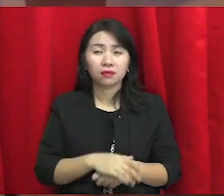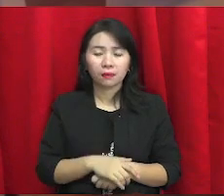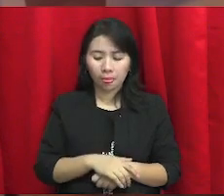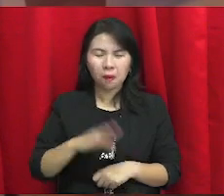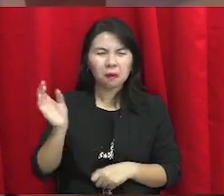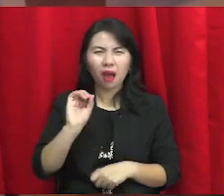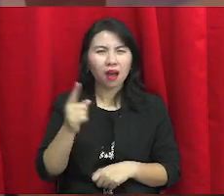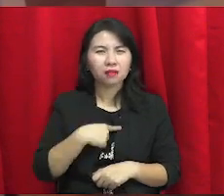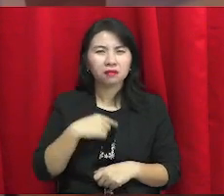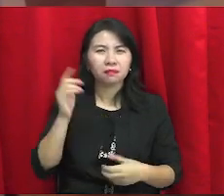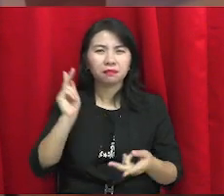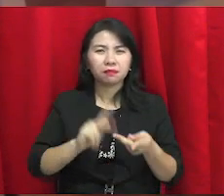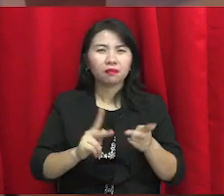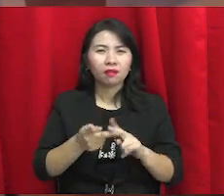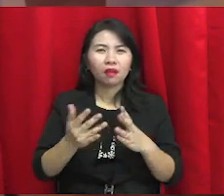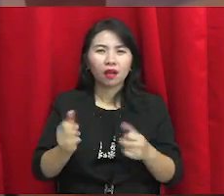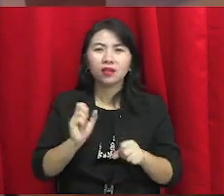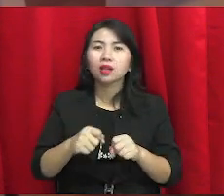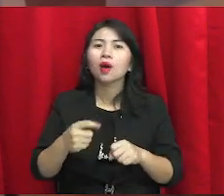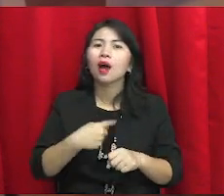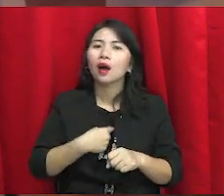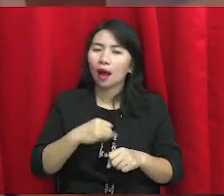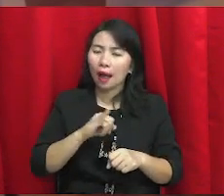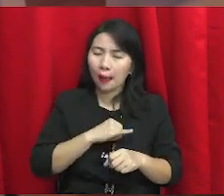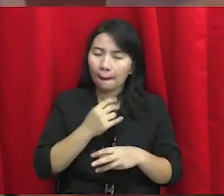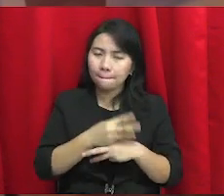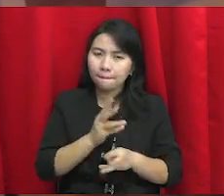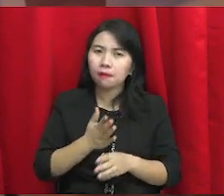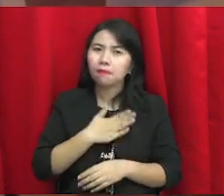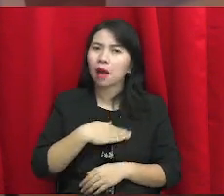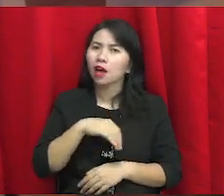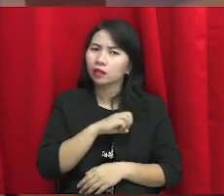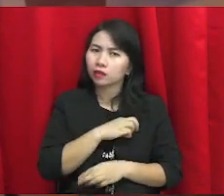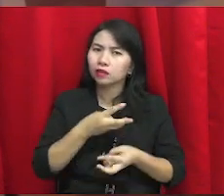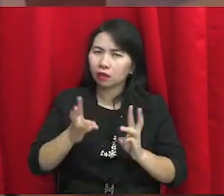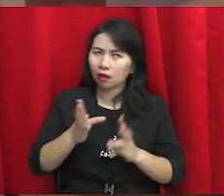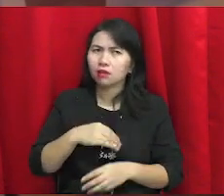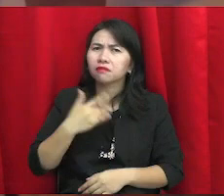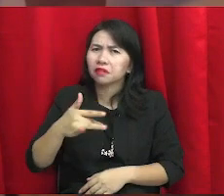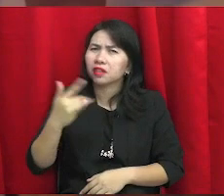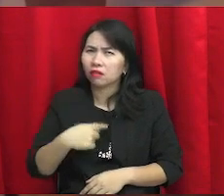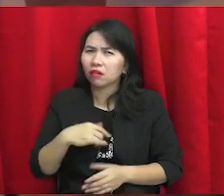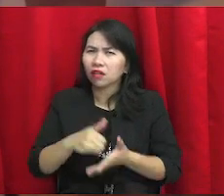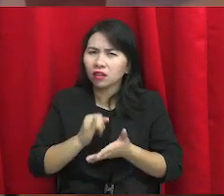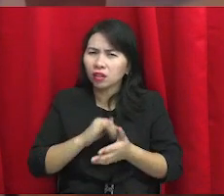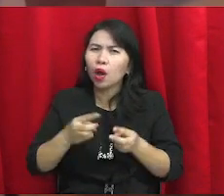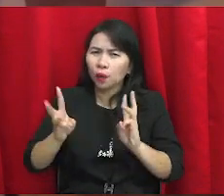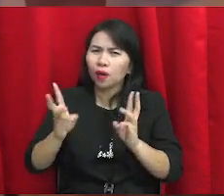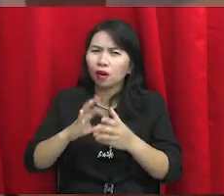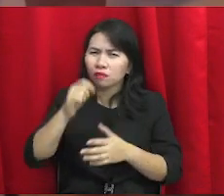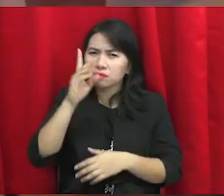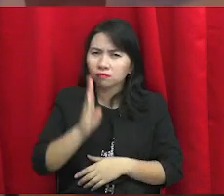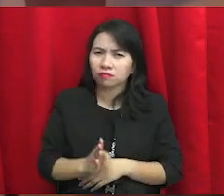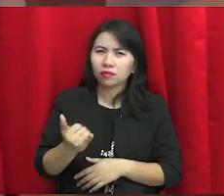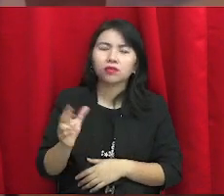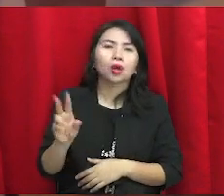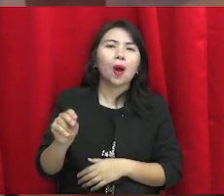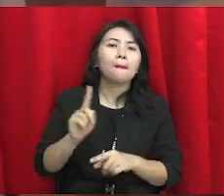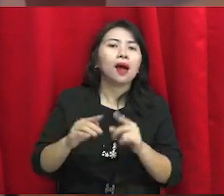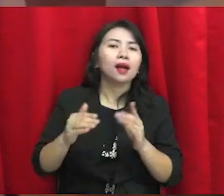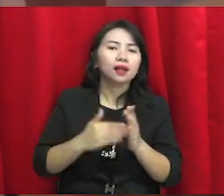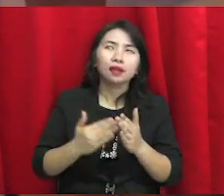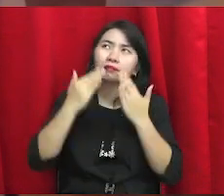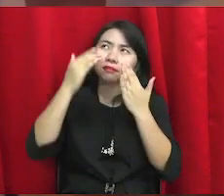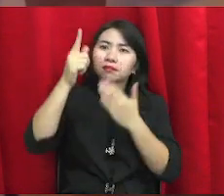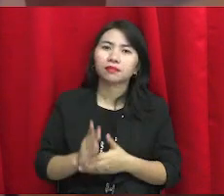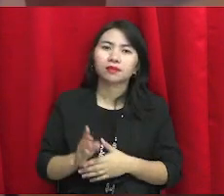wala pa akong asawa, kaya gagawa na ako ng paraan. Feeling ko, ito yung will ng Panginoon. Pero nagpapasalamat po ako sa Panginoon, lalo-lalo po yung